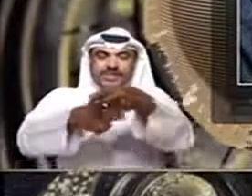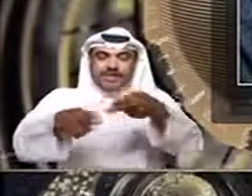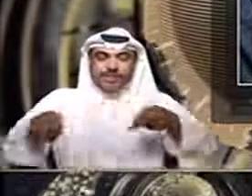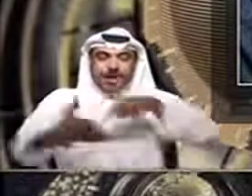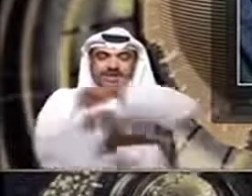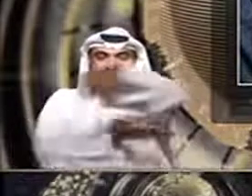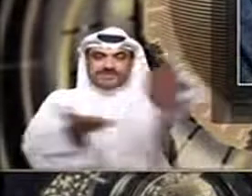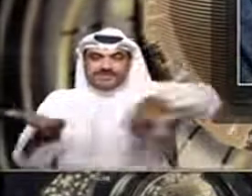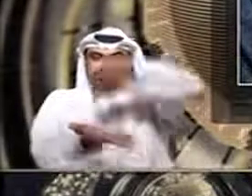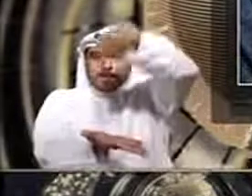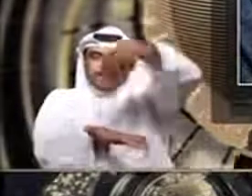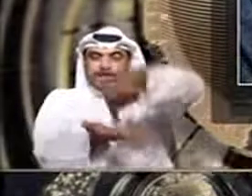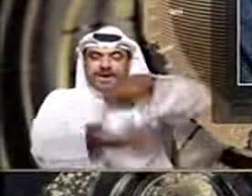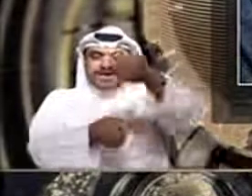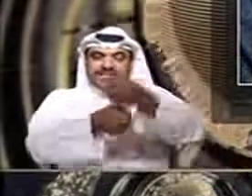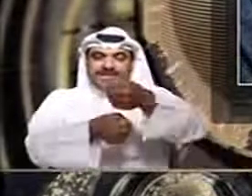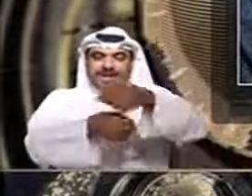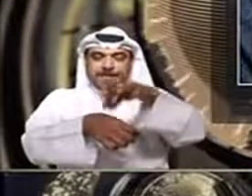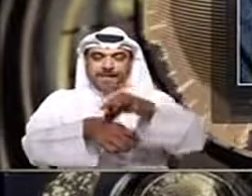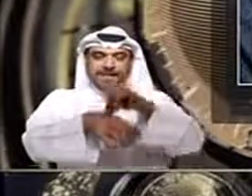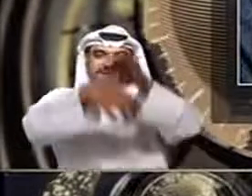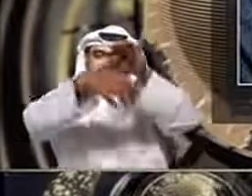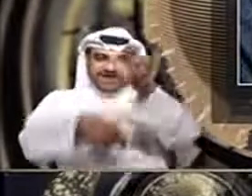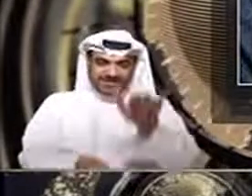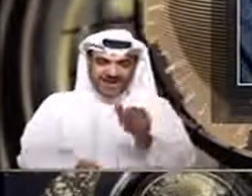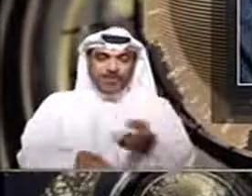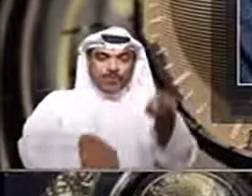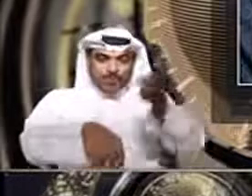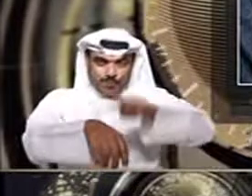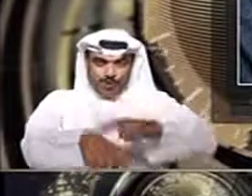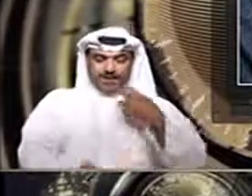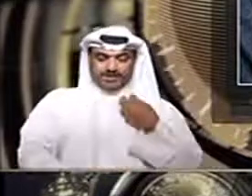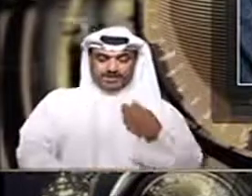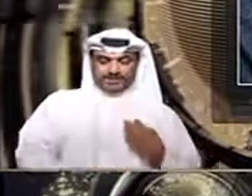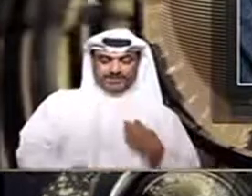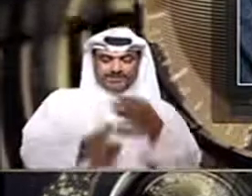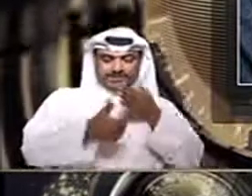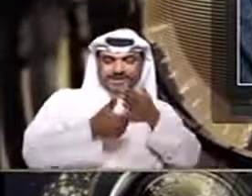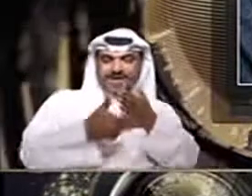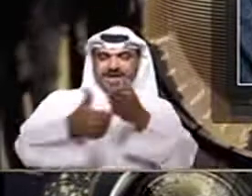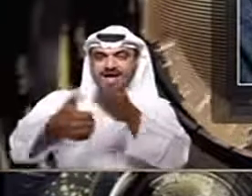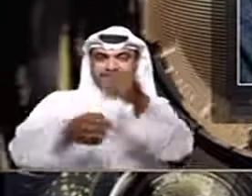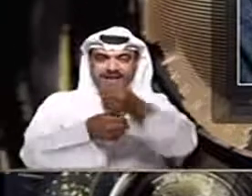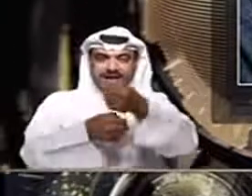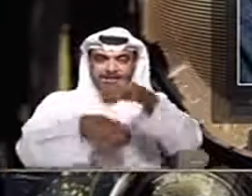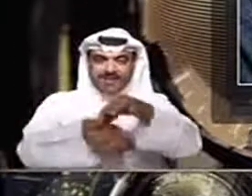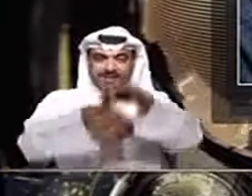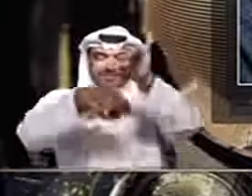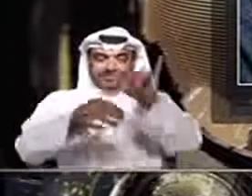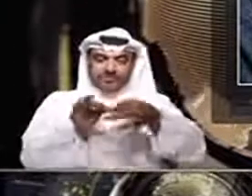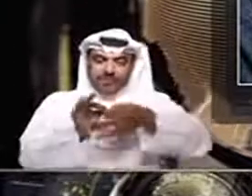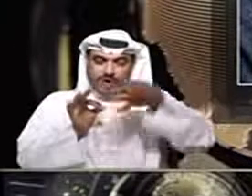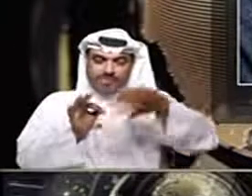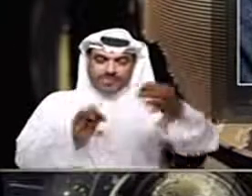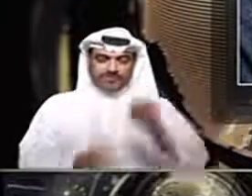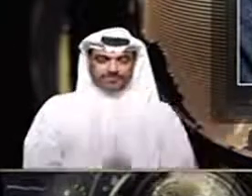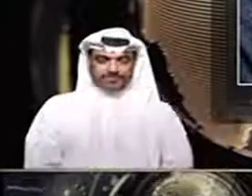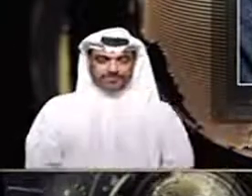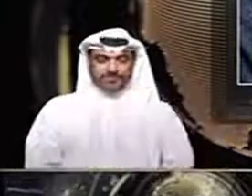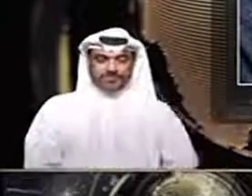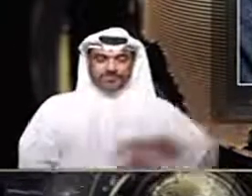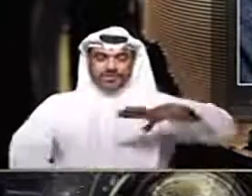مركزا للعمل الإنساني وبإطلاقها على سمو رعاه الله لقب قائدا للعمل الإنساني. هذا نصها.